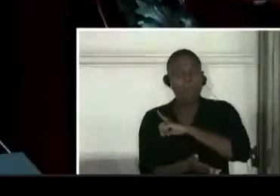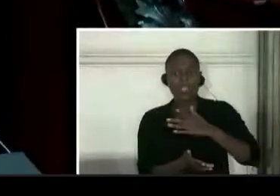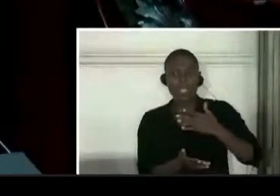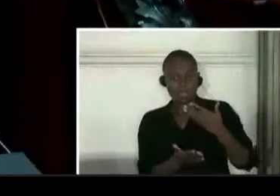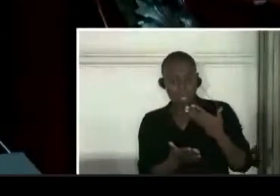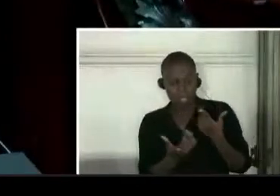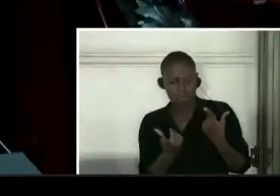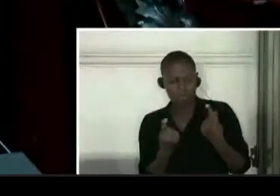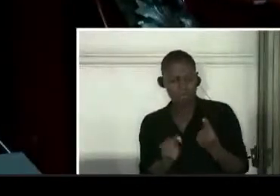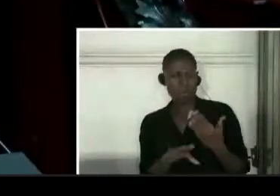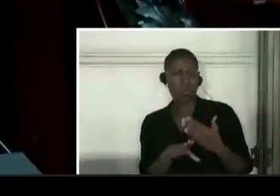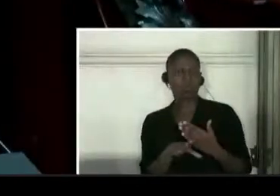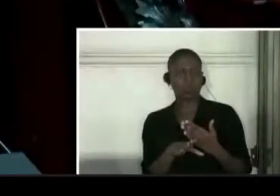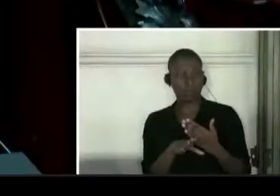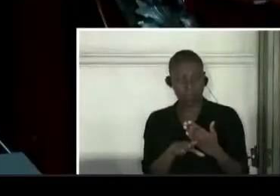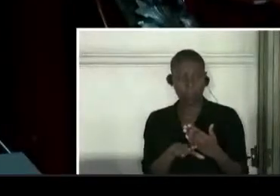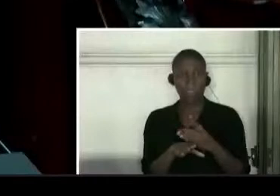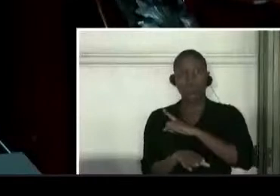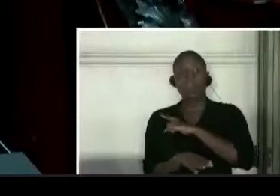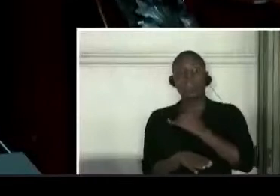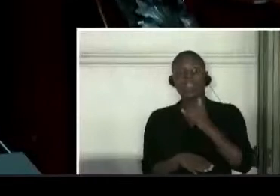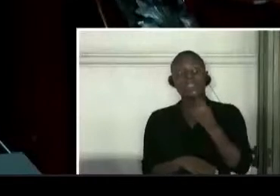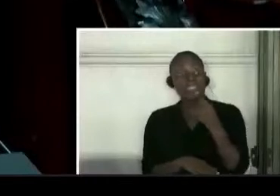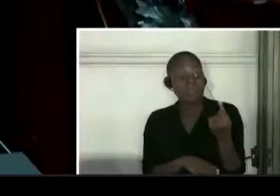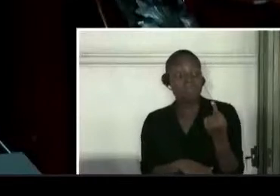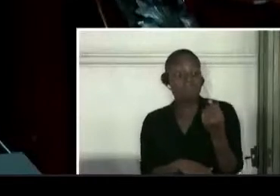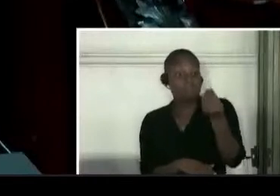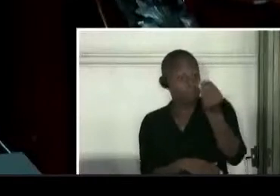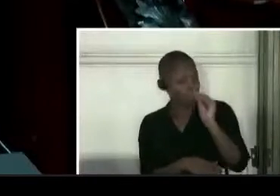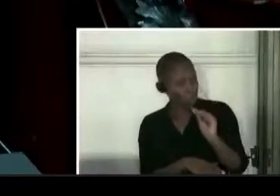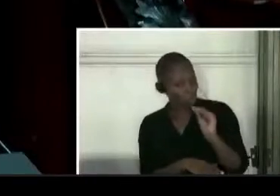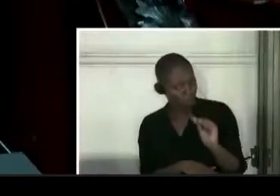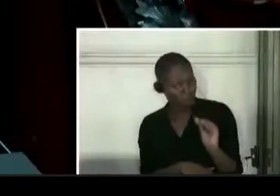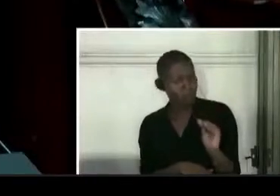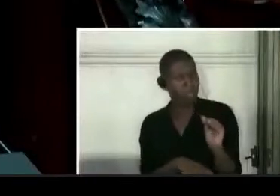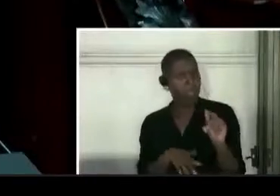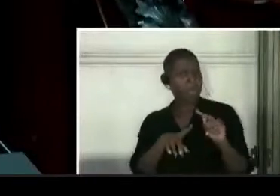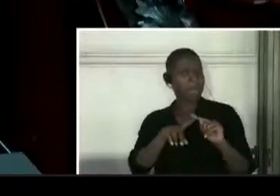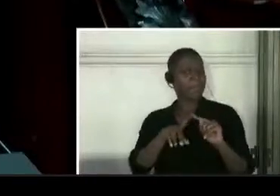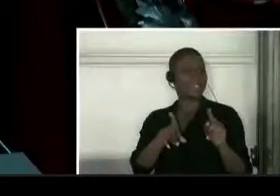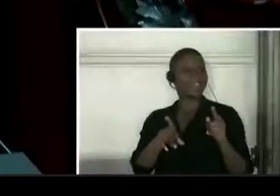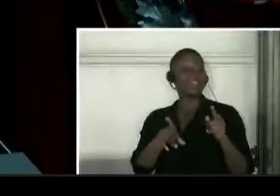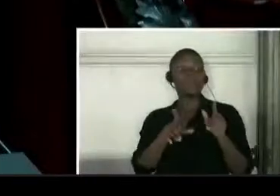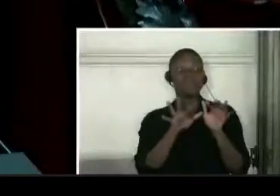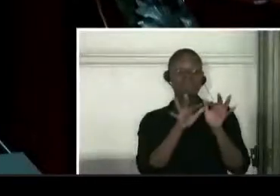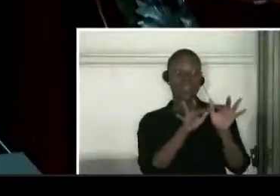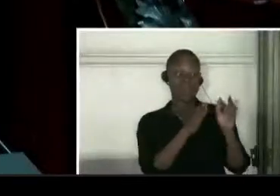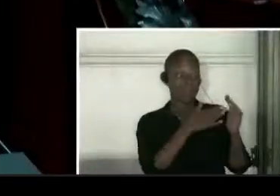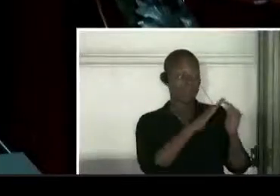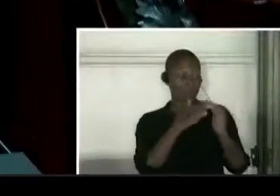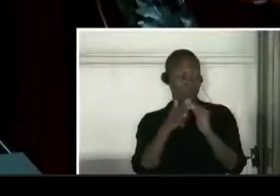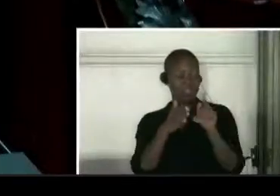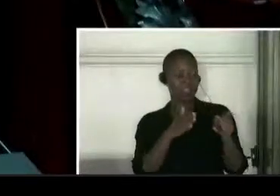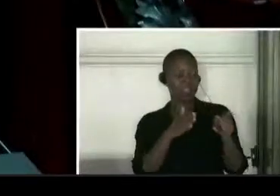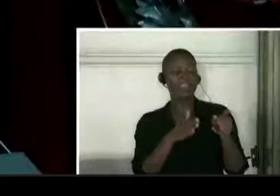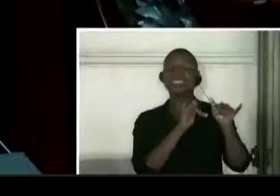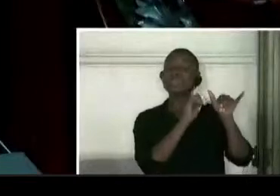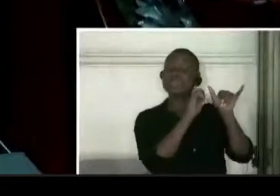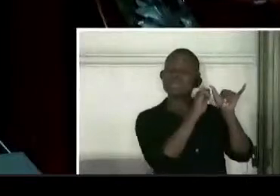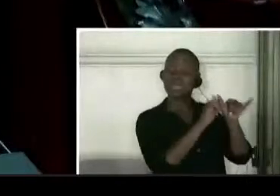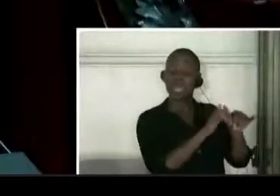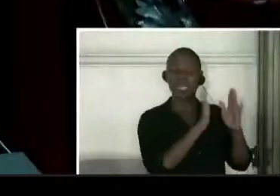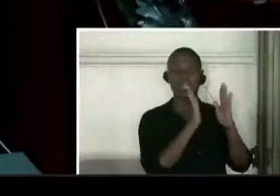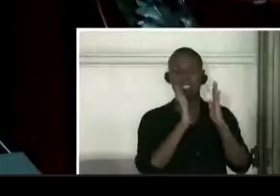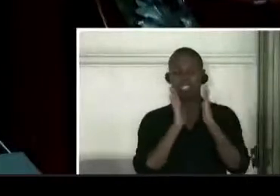imali efakiwe bese kungabi khona izakhiwo abantu bakithi bahlale iminyaka emaholo kodwa kunemali